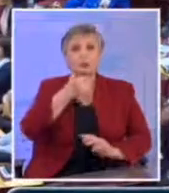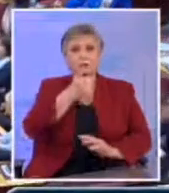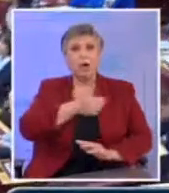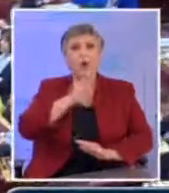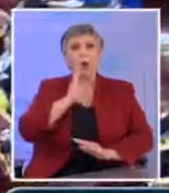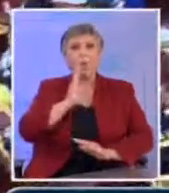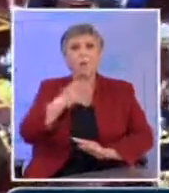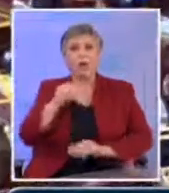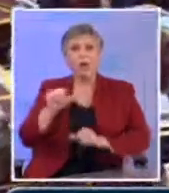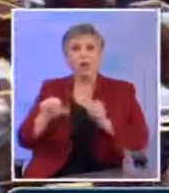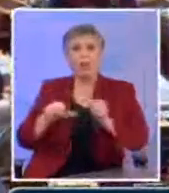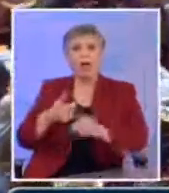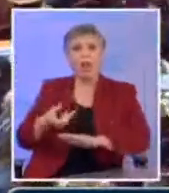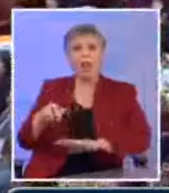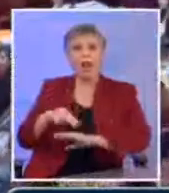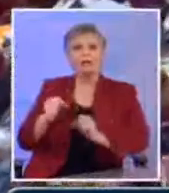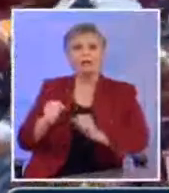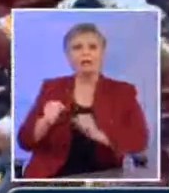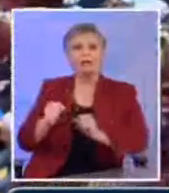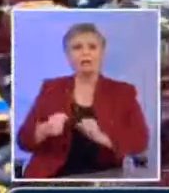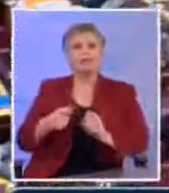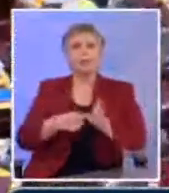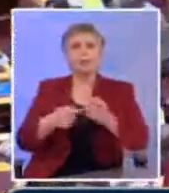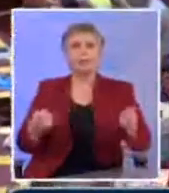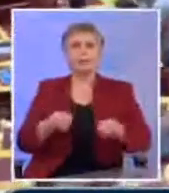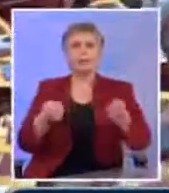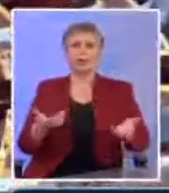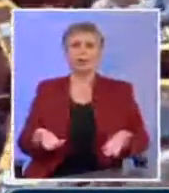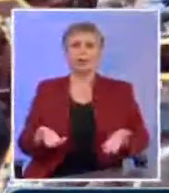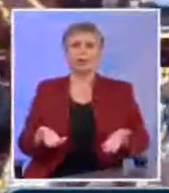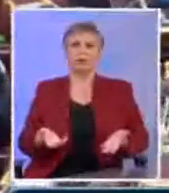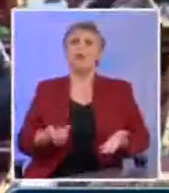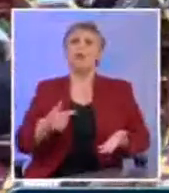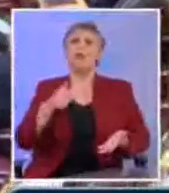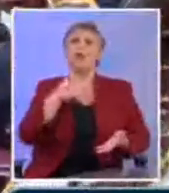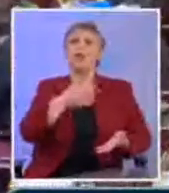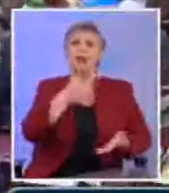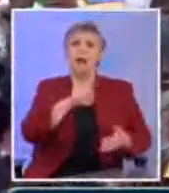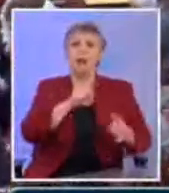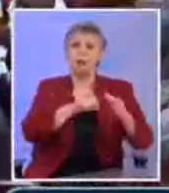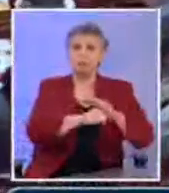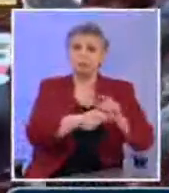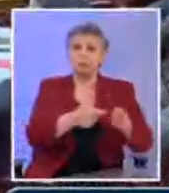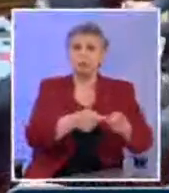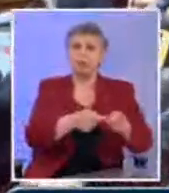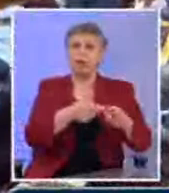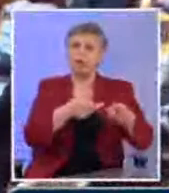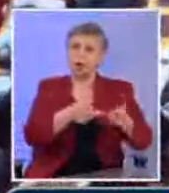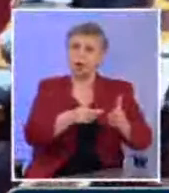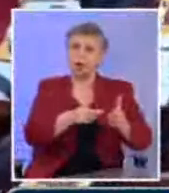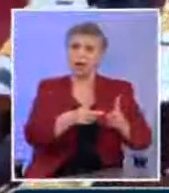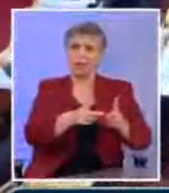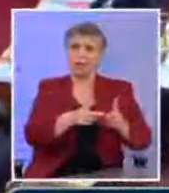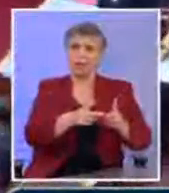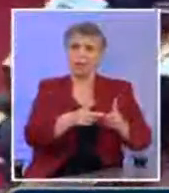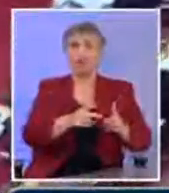Το νομοσχέδιο λοιπόν δίνει κίνητρα στους κρατούμενους για απεξάρτηση έξω από τη φυλακή. Η αποφυλάκηση γίνεται αφού έχει